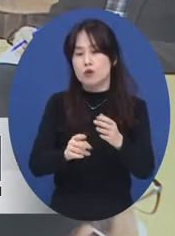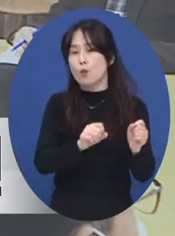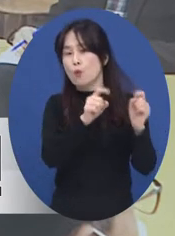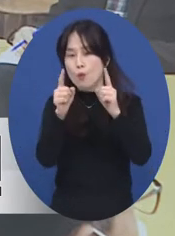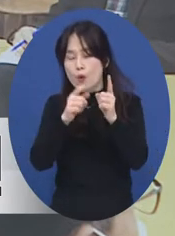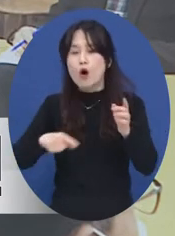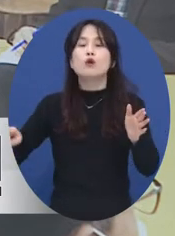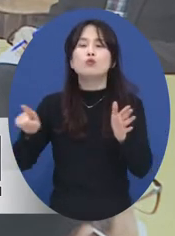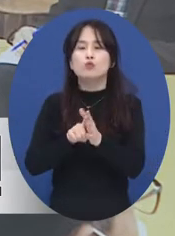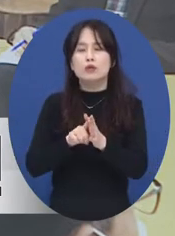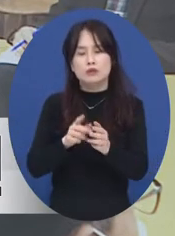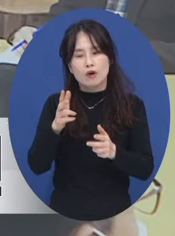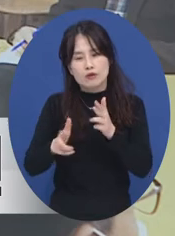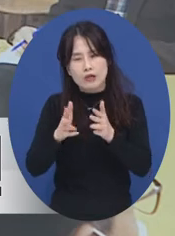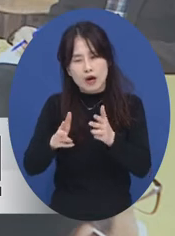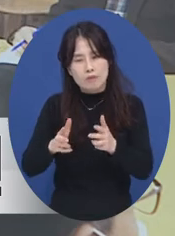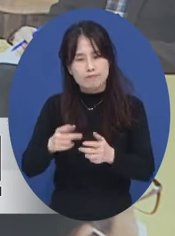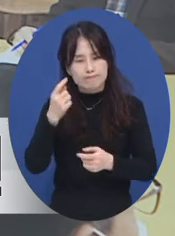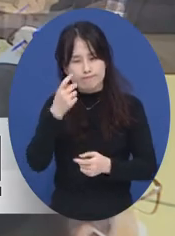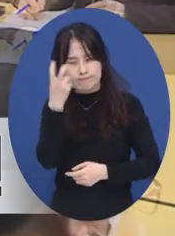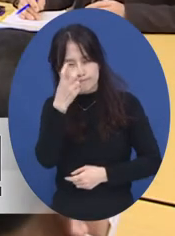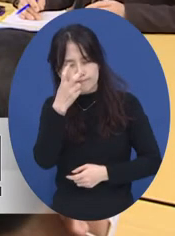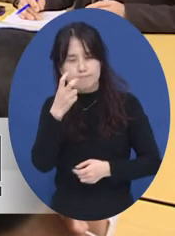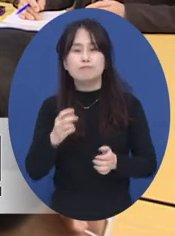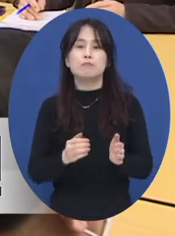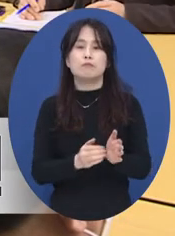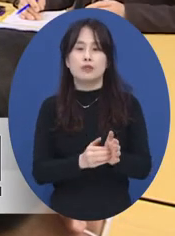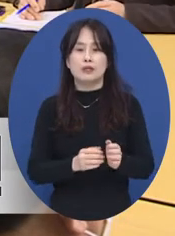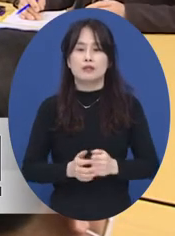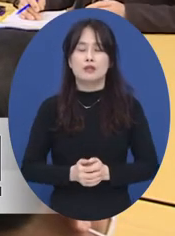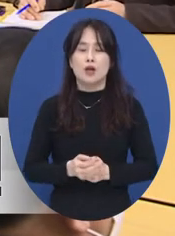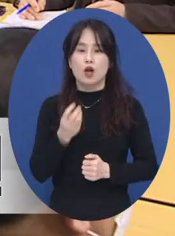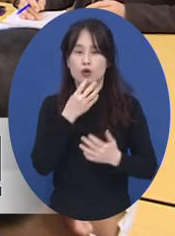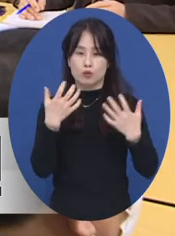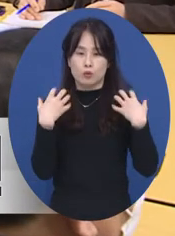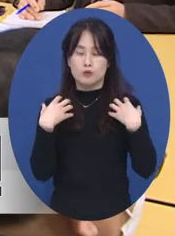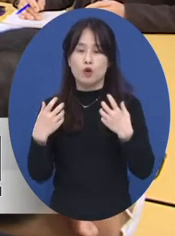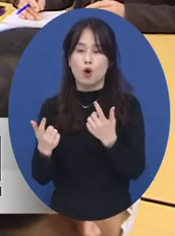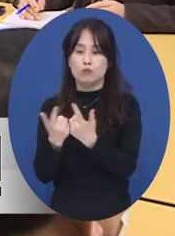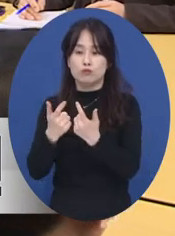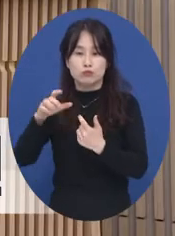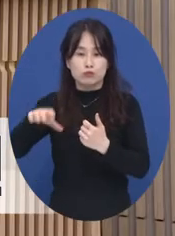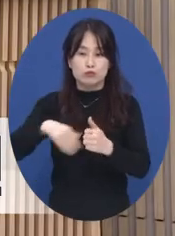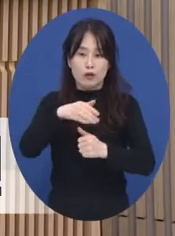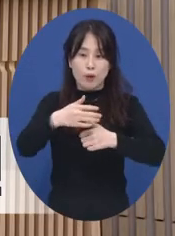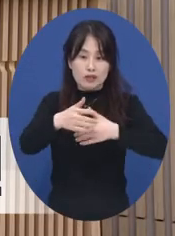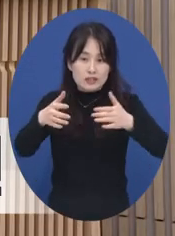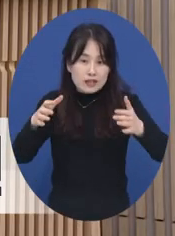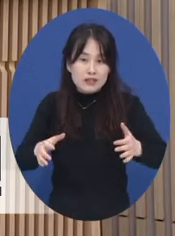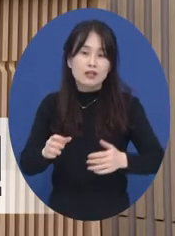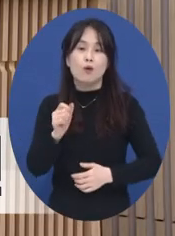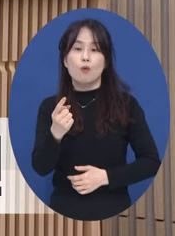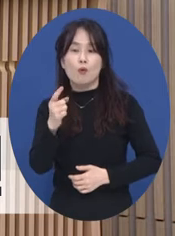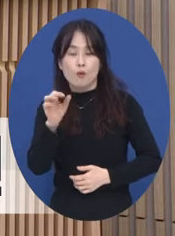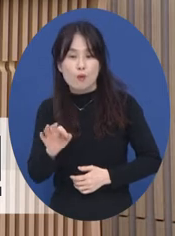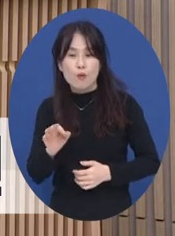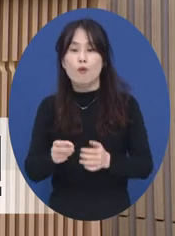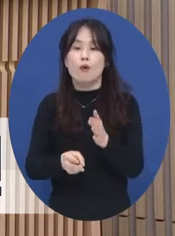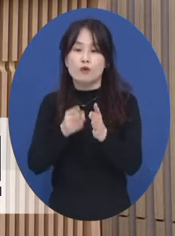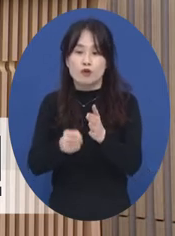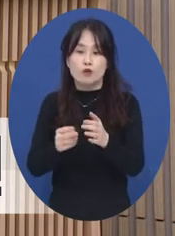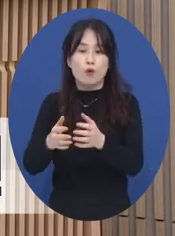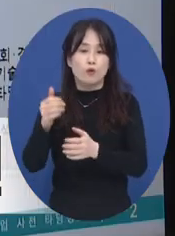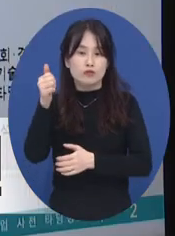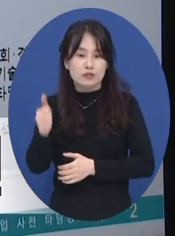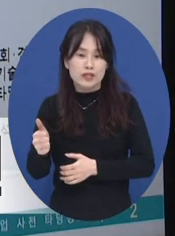위해 사업타당성 확보에 나섰습니다 경기도 낸 경기도청 북부청사 상황실에서 홍지선 철도 항만